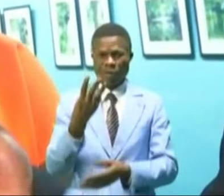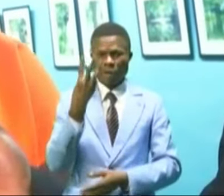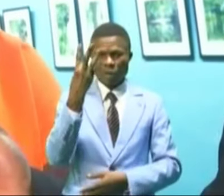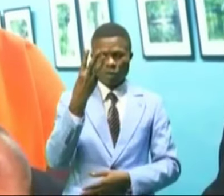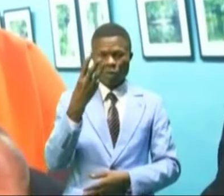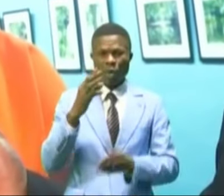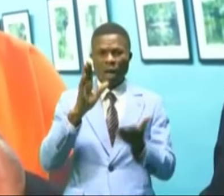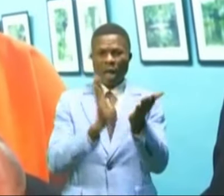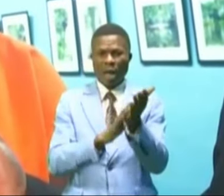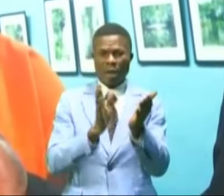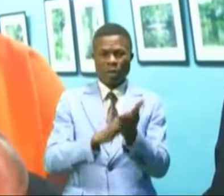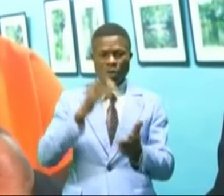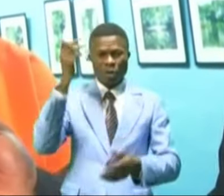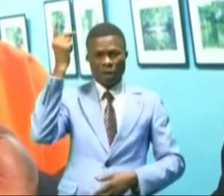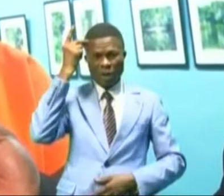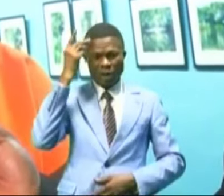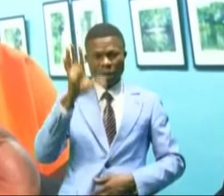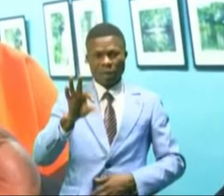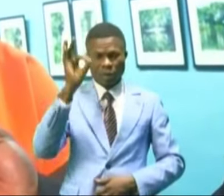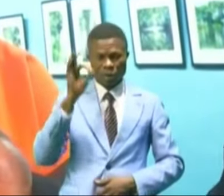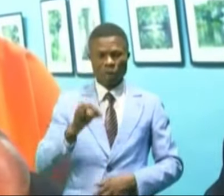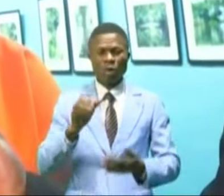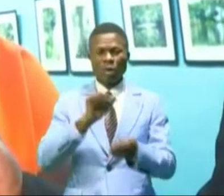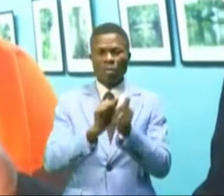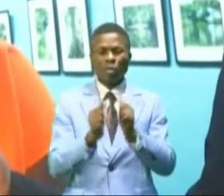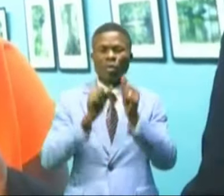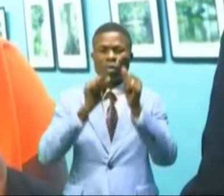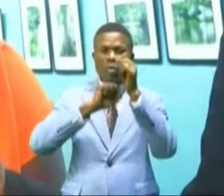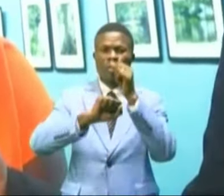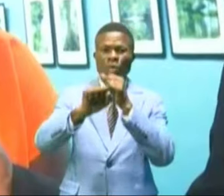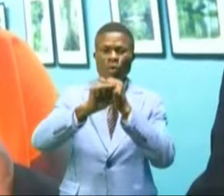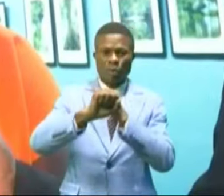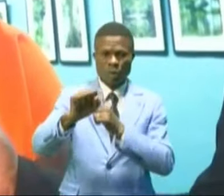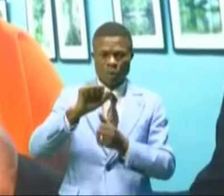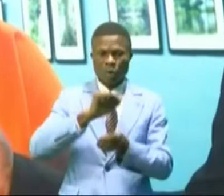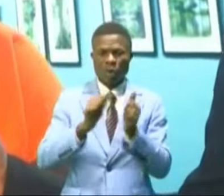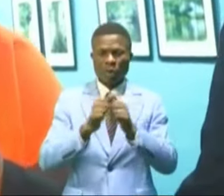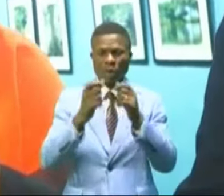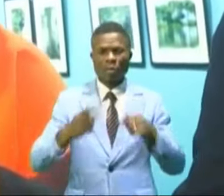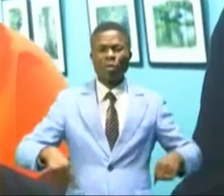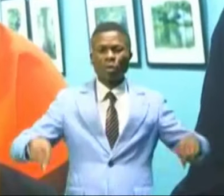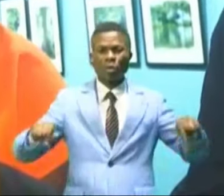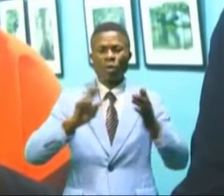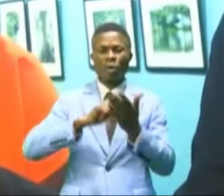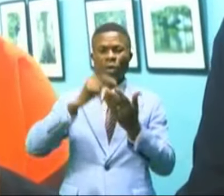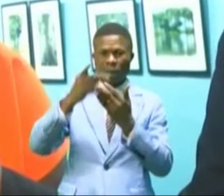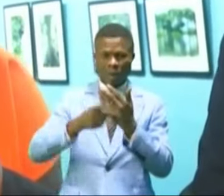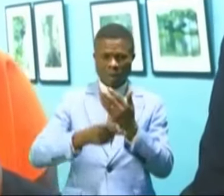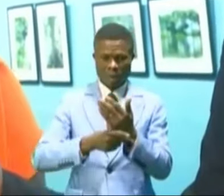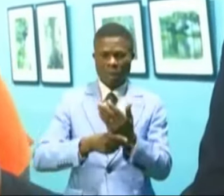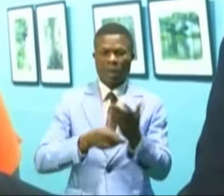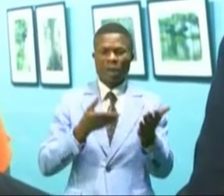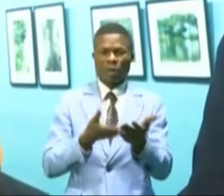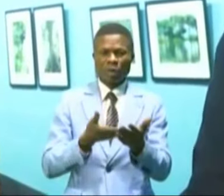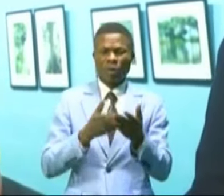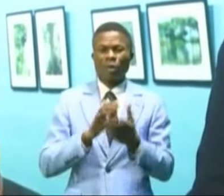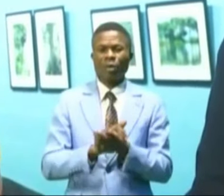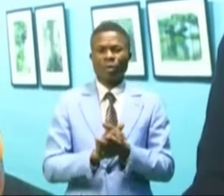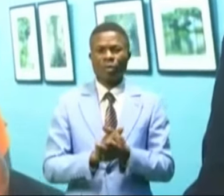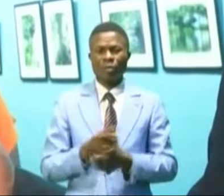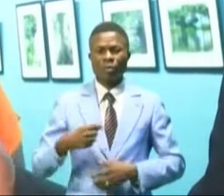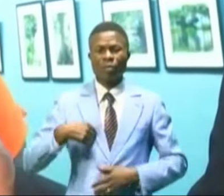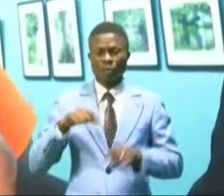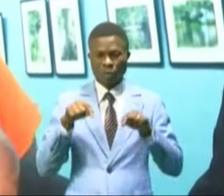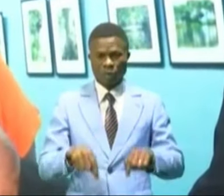Kinshasa aux ateliers sur la sensibilisation de l'environnement, donc avec le programme Ressources de notre Congo. Et donc